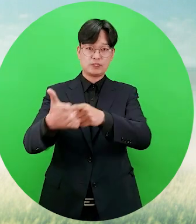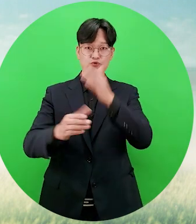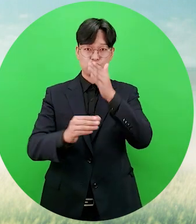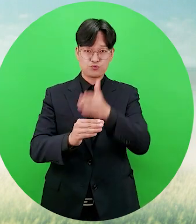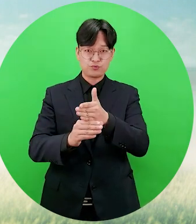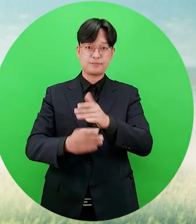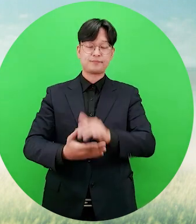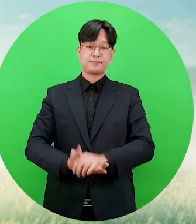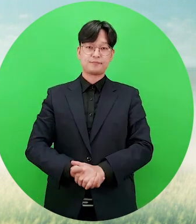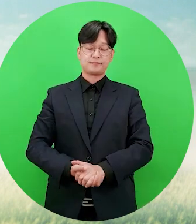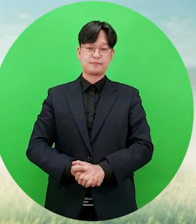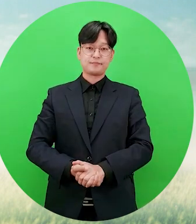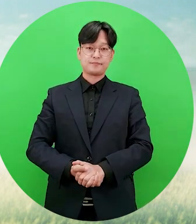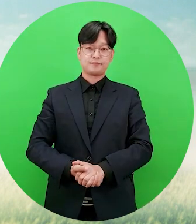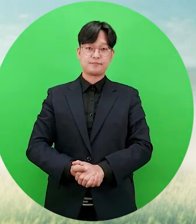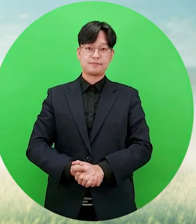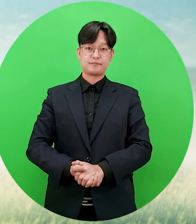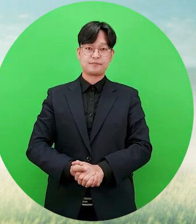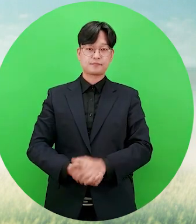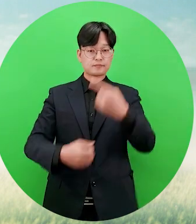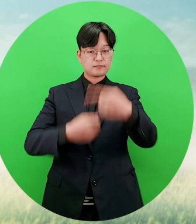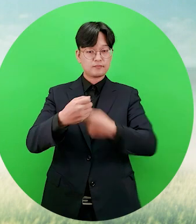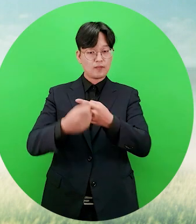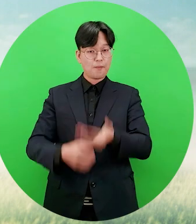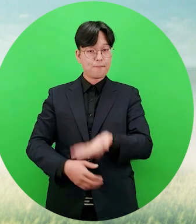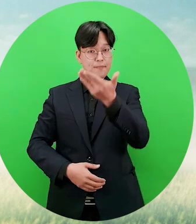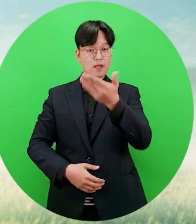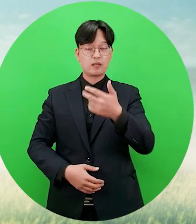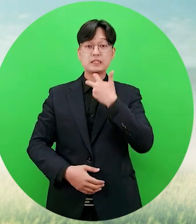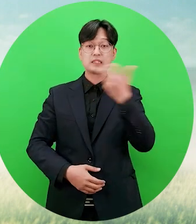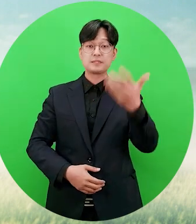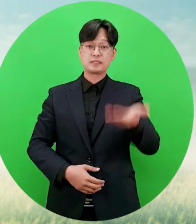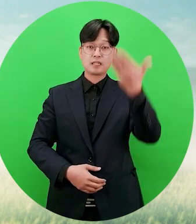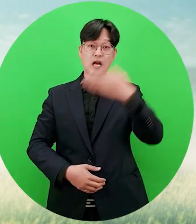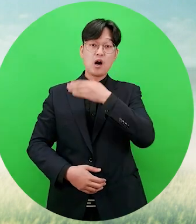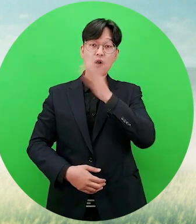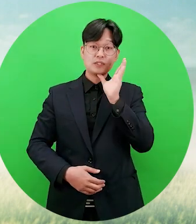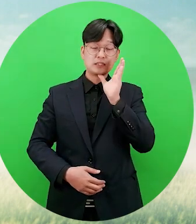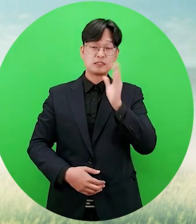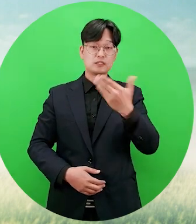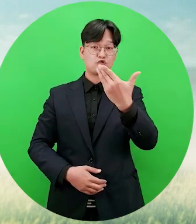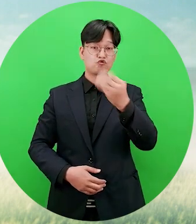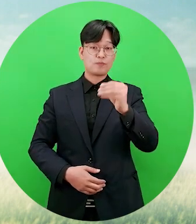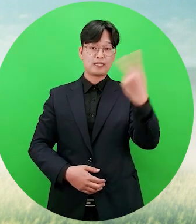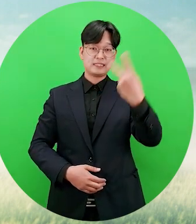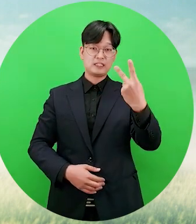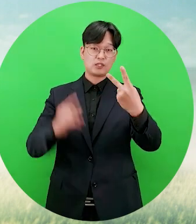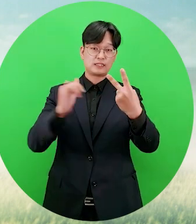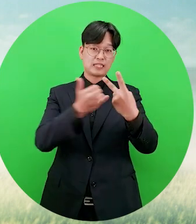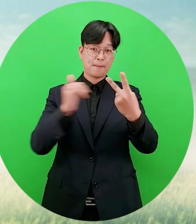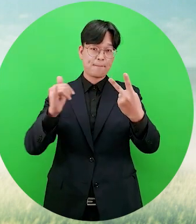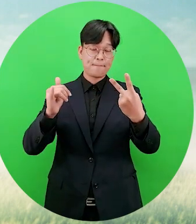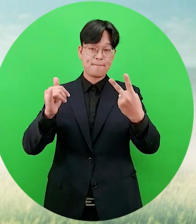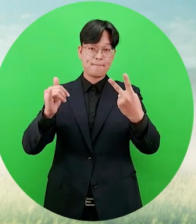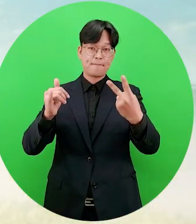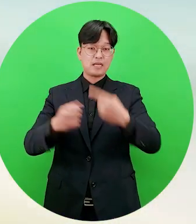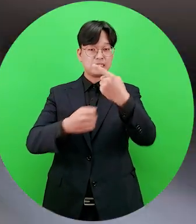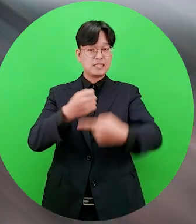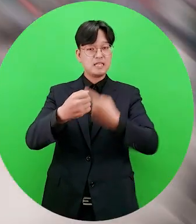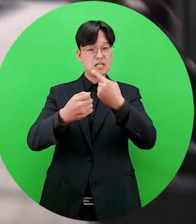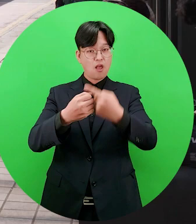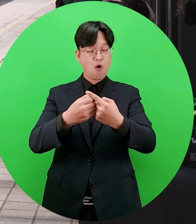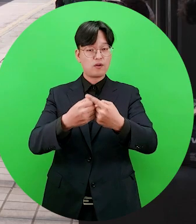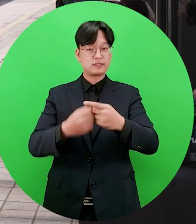있습니다. 상반기 중에 70세 이상 어르신 9만 2천여 명에게 연간